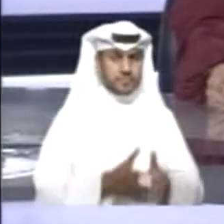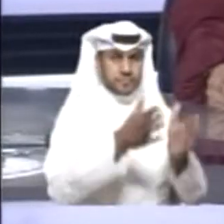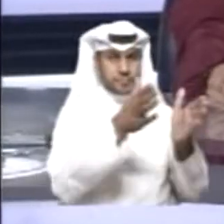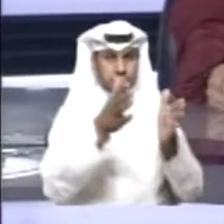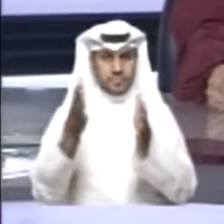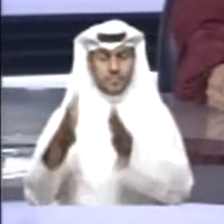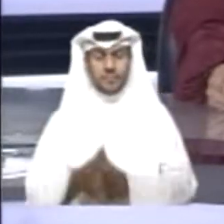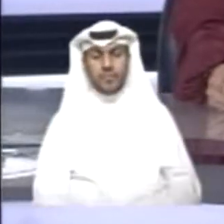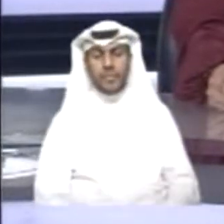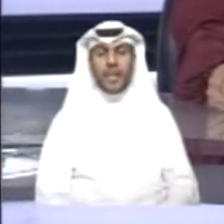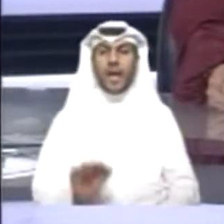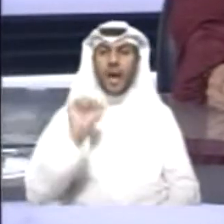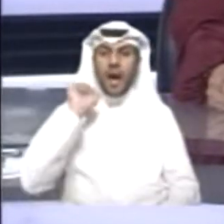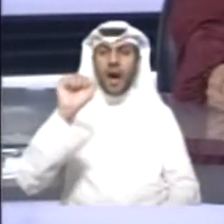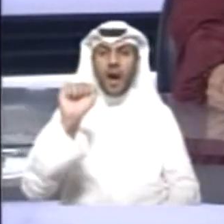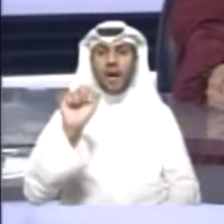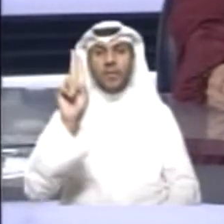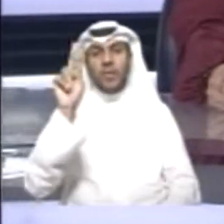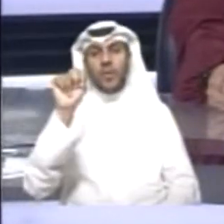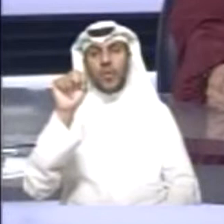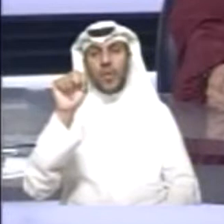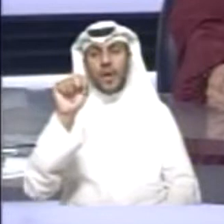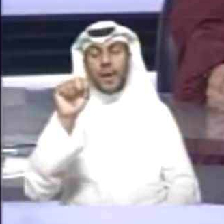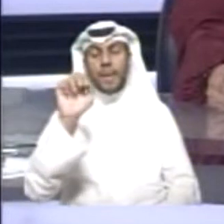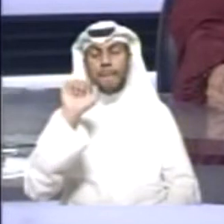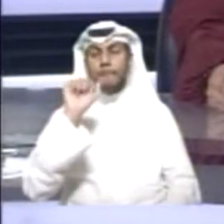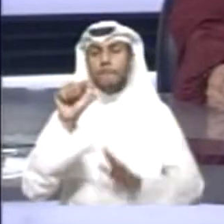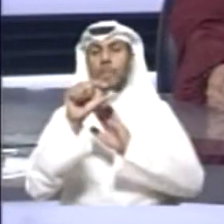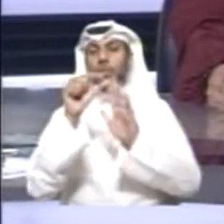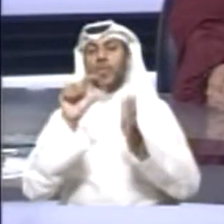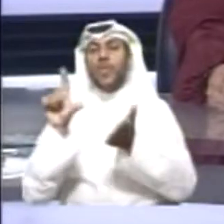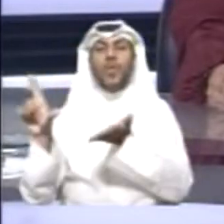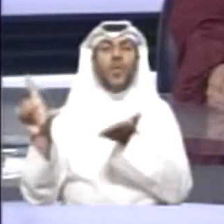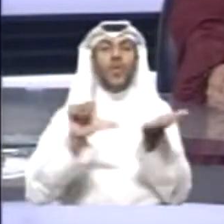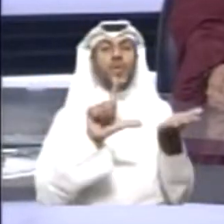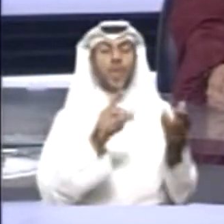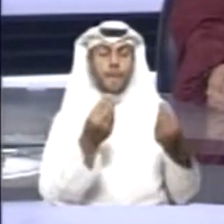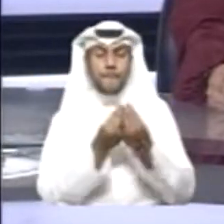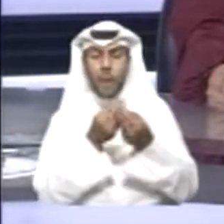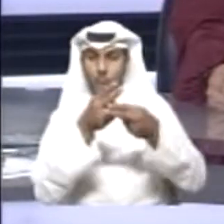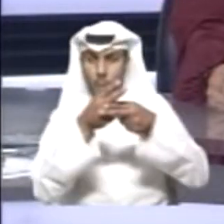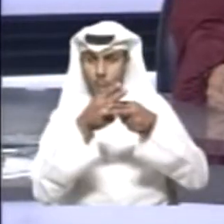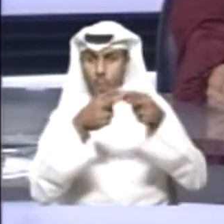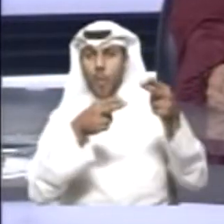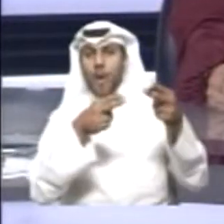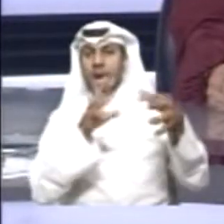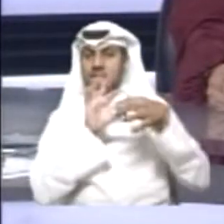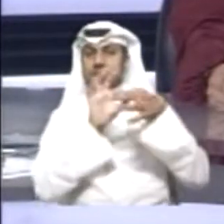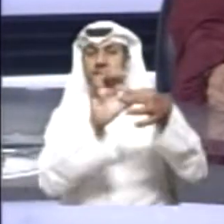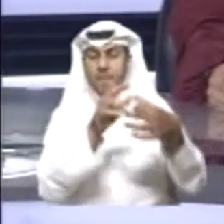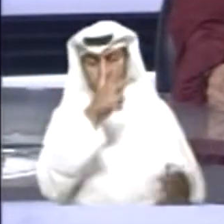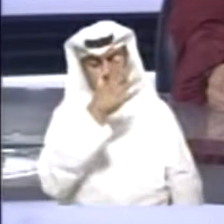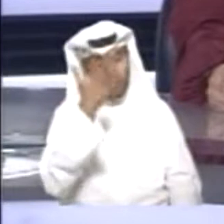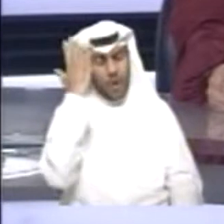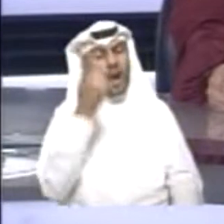تتعاون المفوضية السامية للأمم المتحدة لشؤون اللاجئين منذ نشأتها مع دولة الكويت بهدف توفير